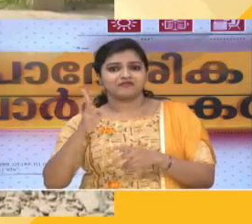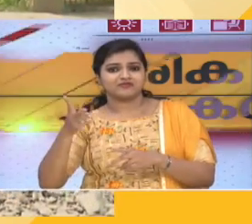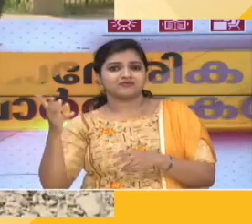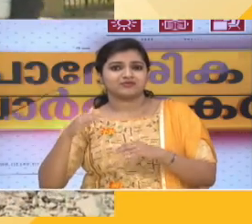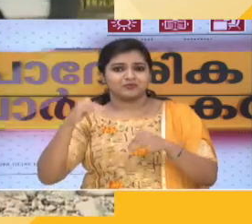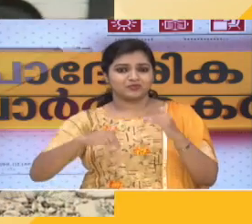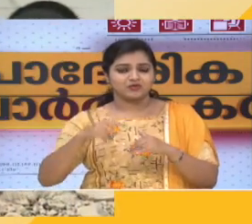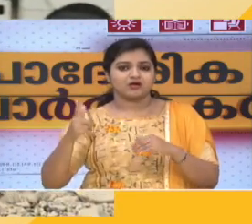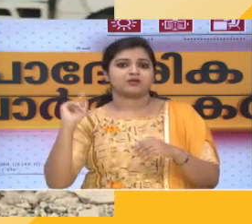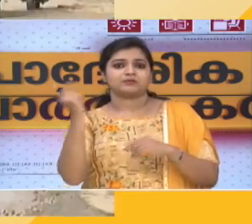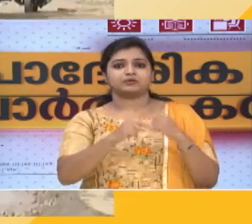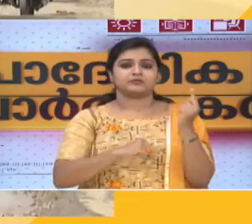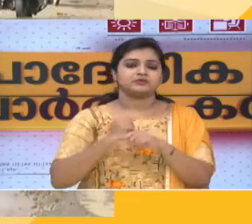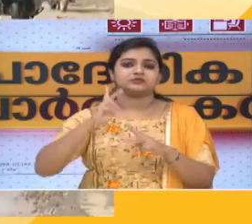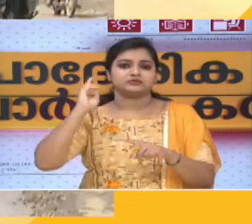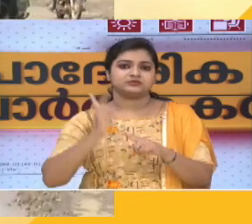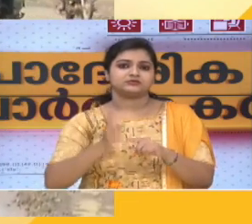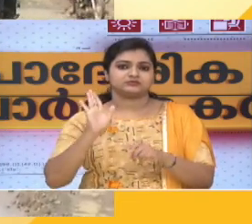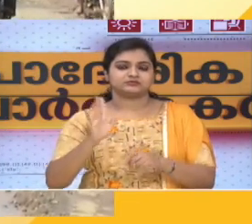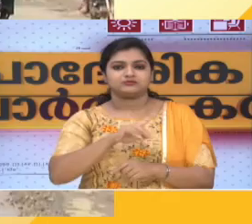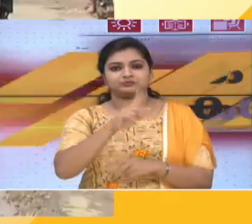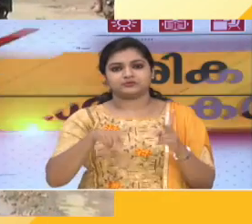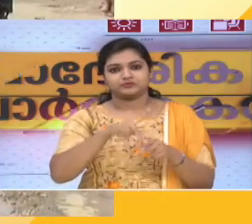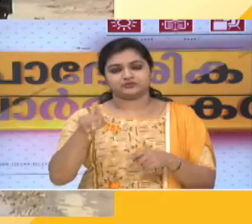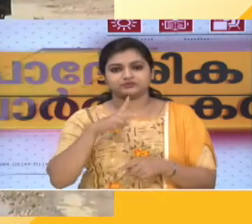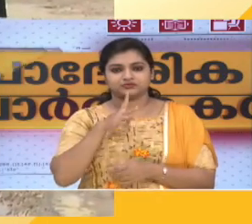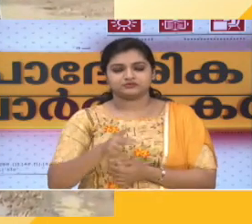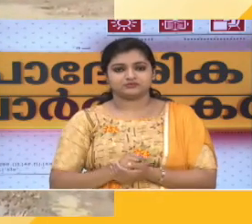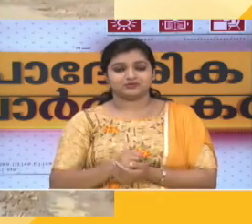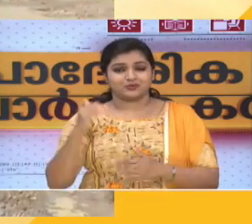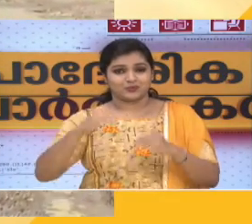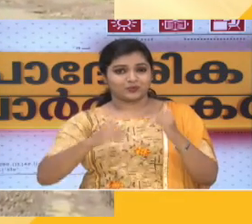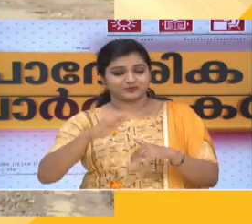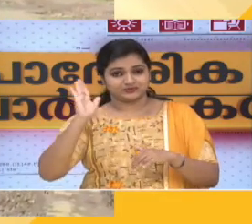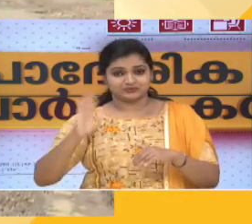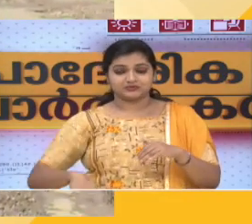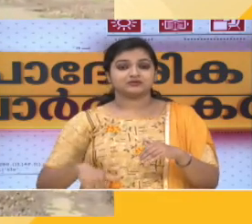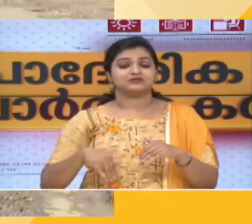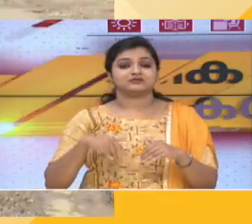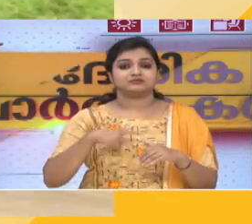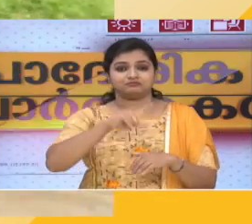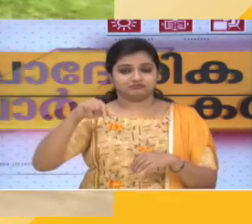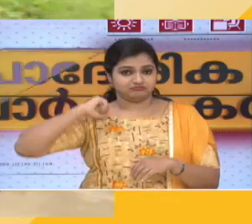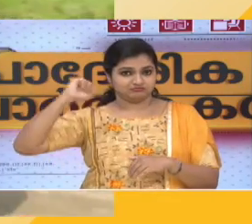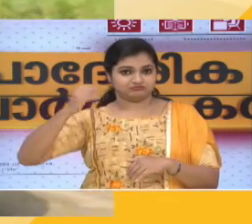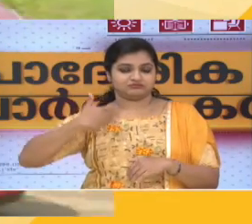പരസ്പരം പഴിചാരുകയാണെന്നാണ് നാട്ടുകാരുടെ ആക്ഷേപം. അതുകൊണ്ട് രാഷ്ട്രീയത്തിന് അതീതമായി പ്രക്ഷോഭത്തിനൊരുങ്ങുകയാണ്